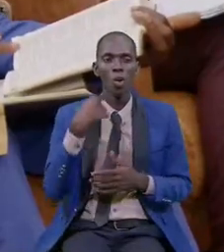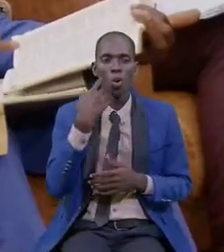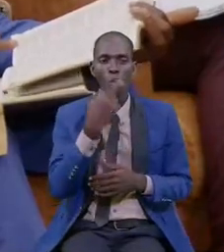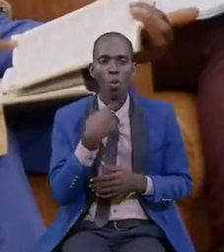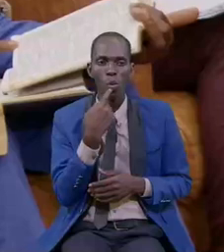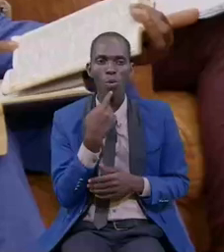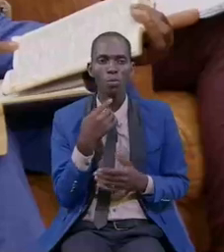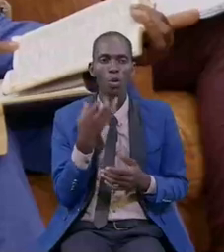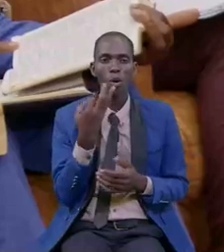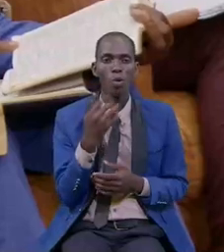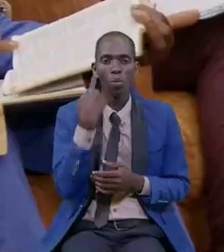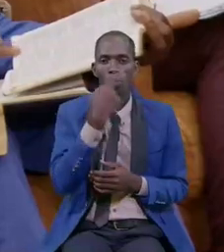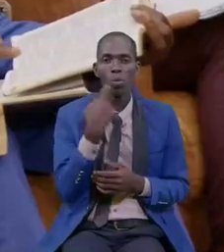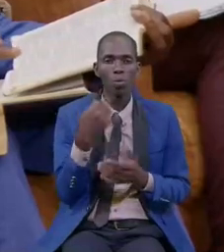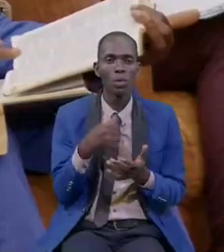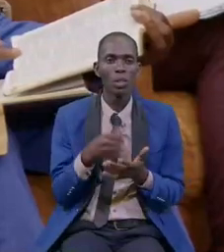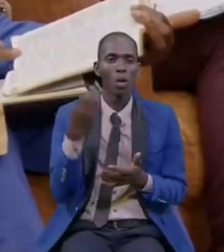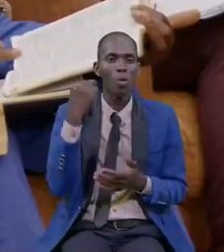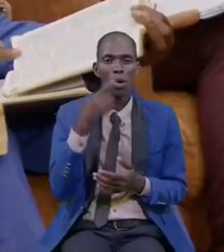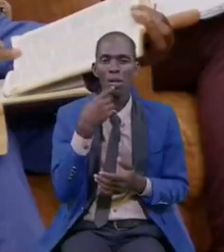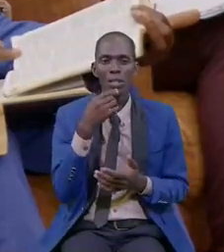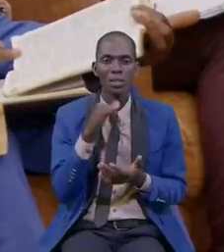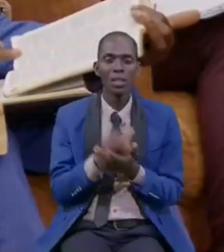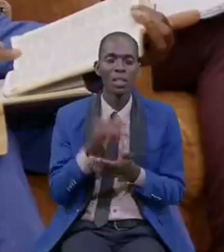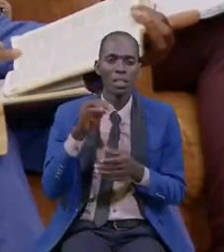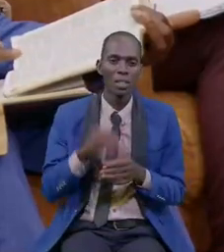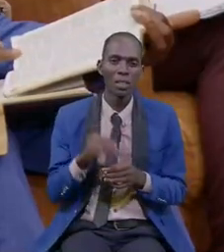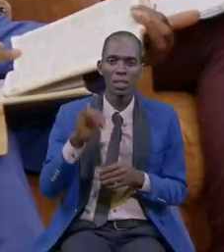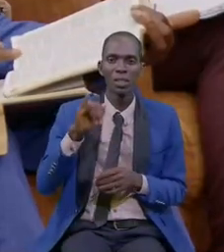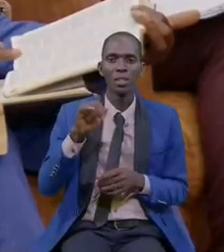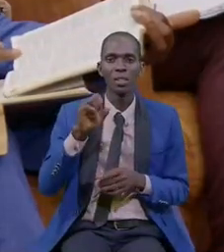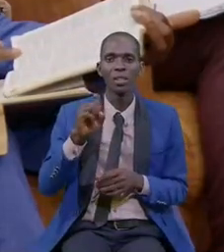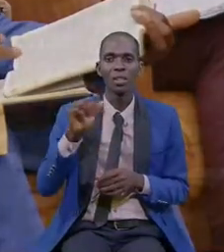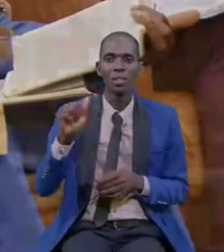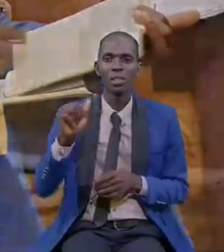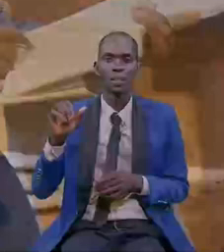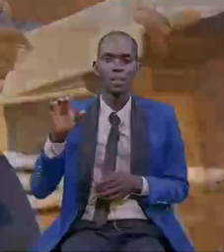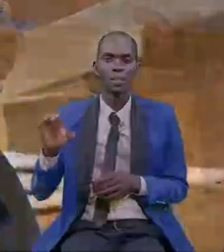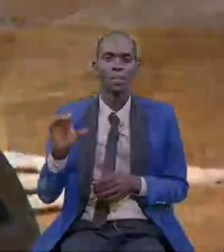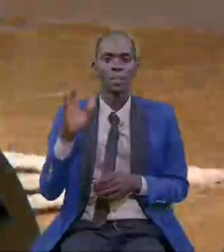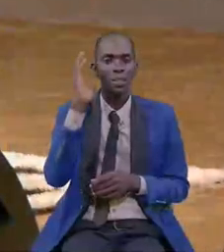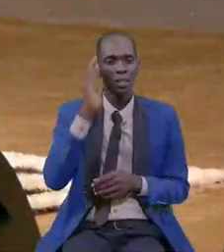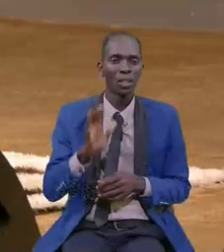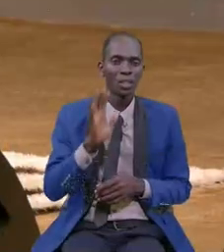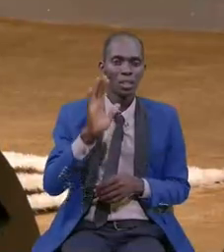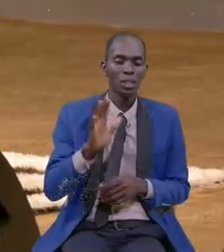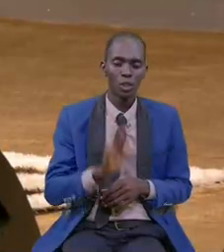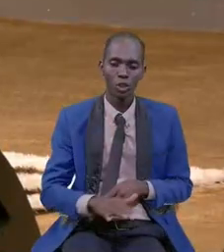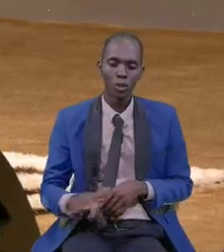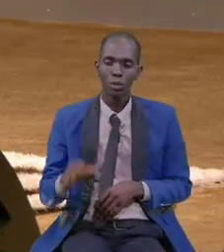il avait été dit en Isaac sera nommé pour toi une